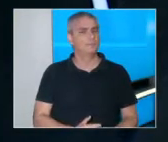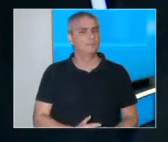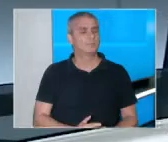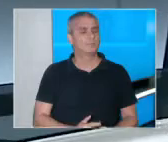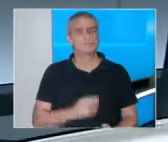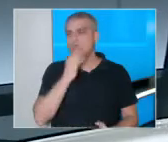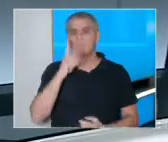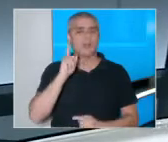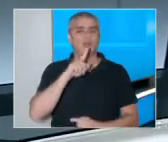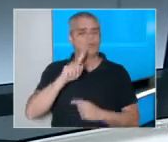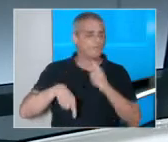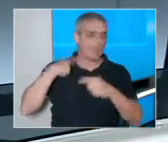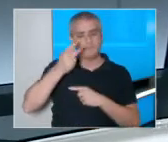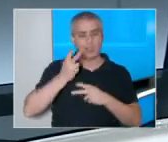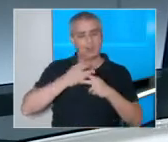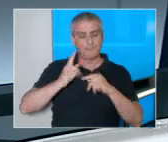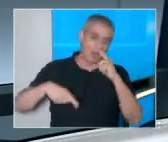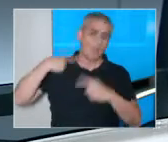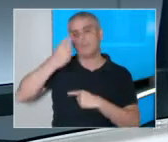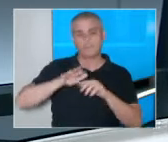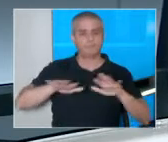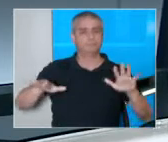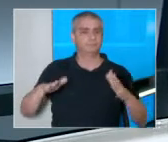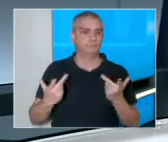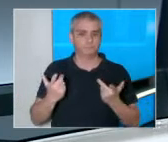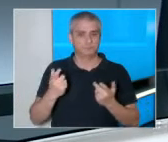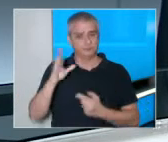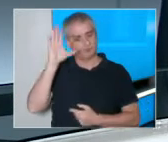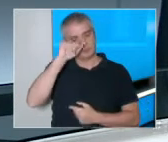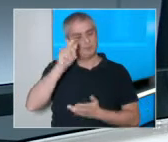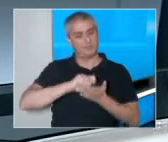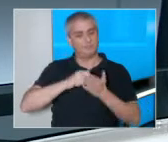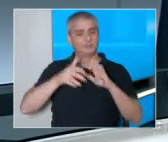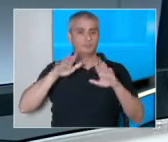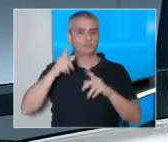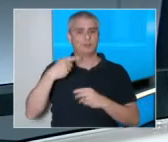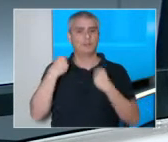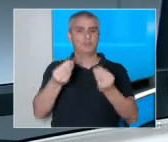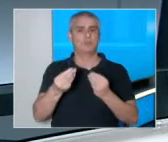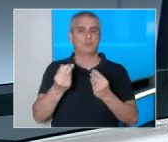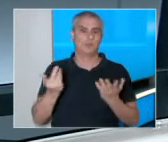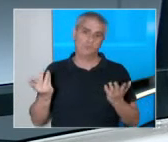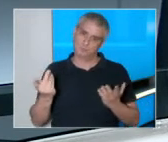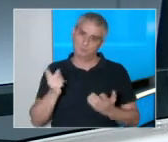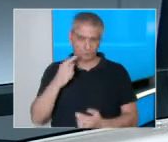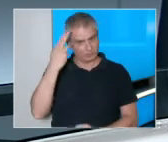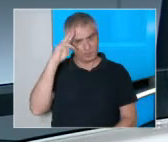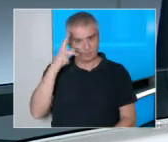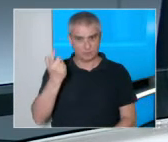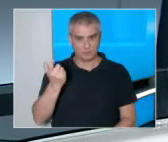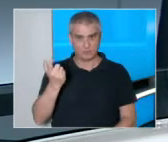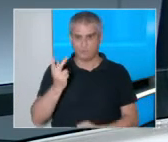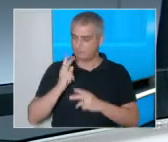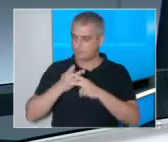מה יהיה הכינוי הבא לגל הבא, שהקופירייטרים במשרד ראש הממשלה יעניקו לגל הקורונה הבא? יש לי רעיון.